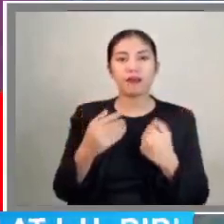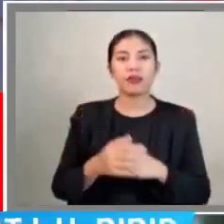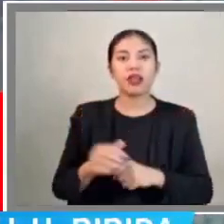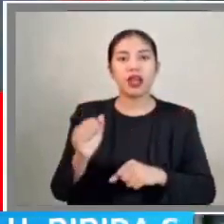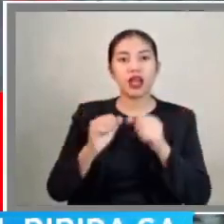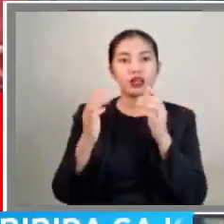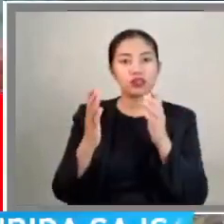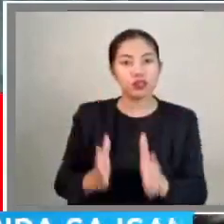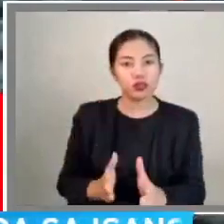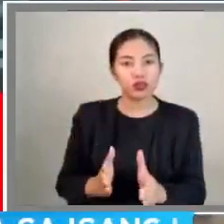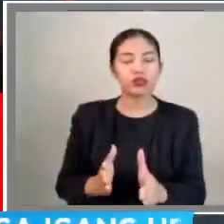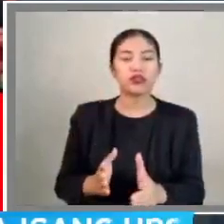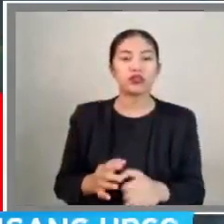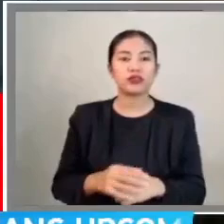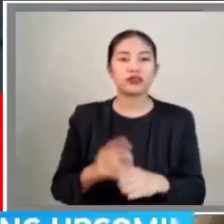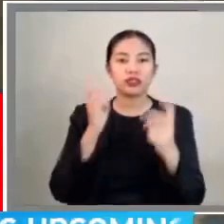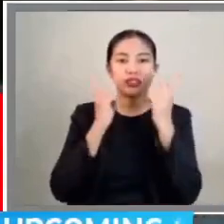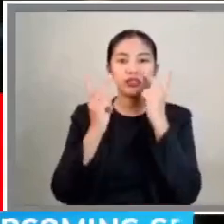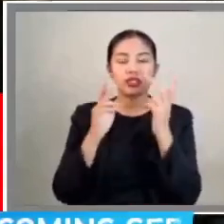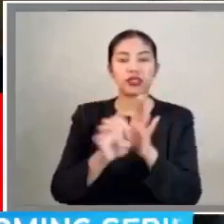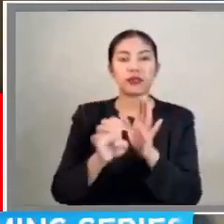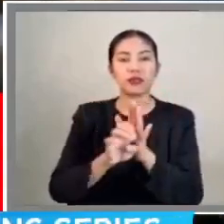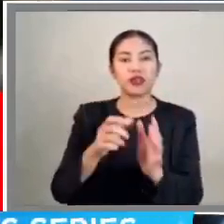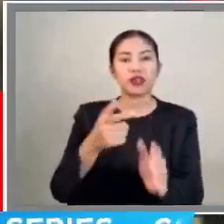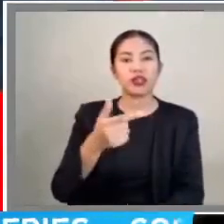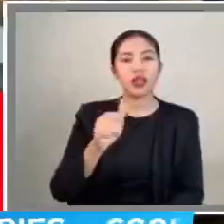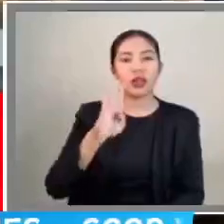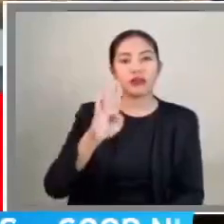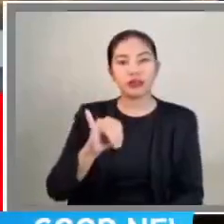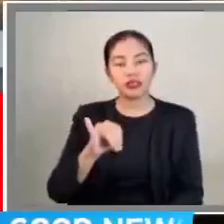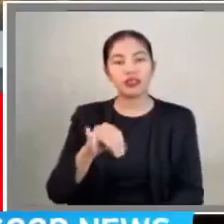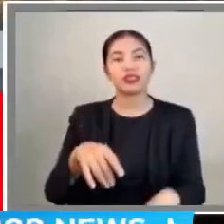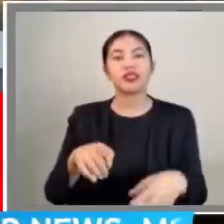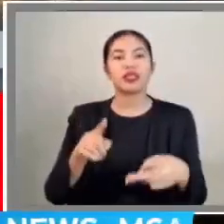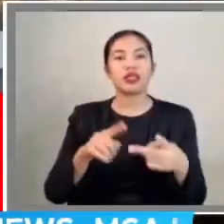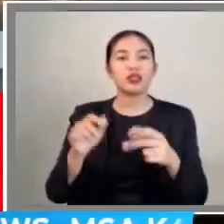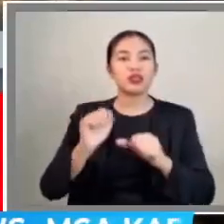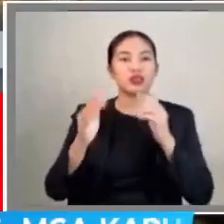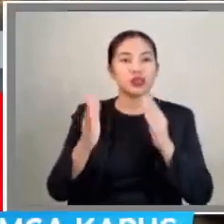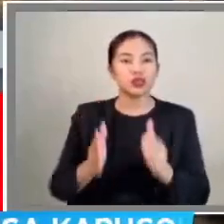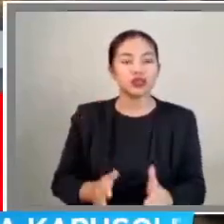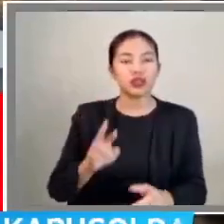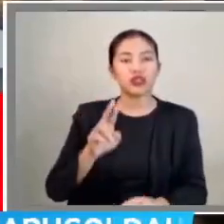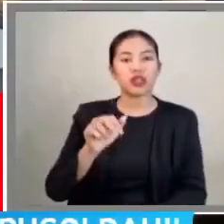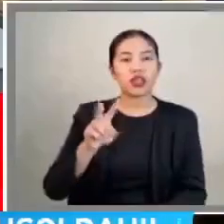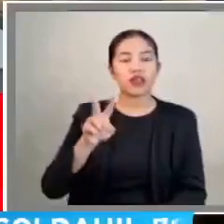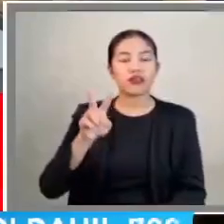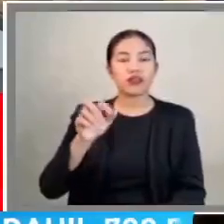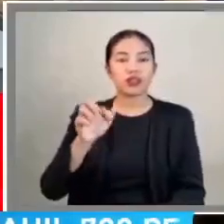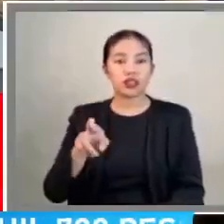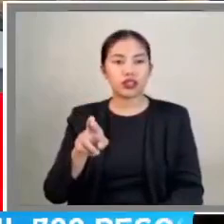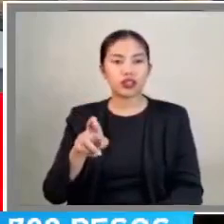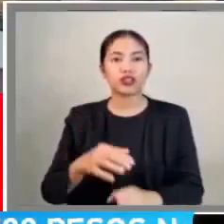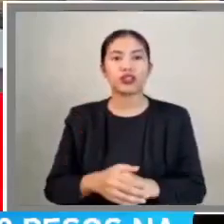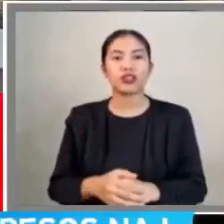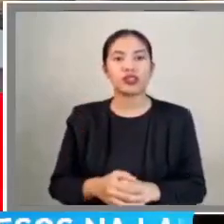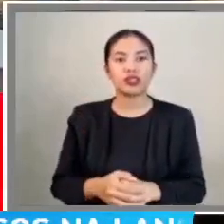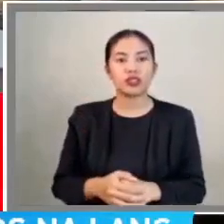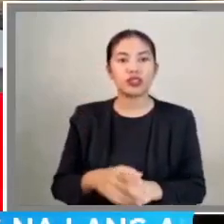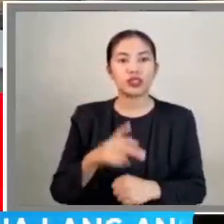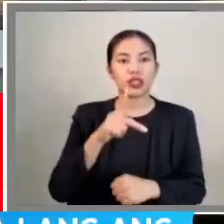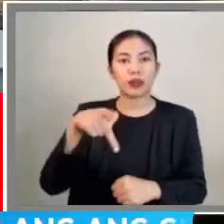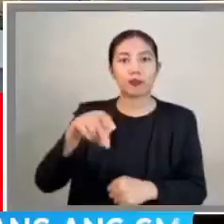ng Kapuso na si Gabby Garcia, mga aktor na sina Inigo Pascual, Raver Cruz, at K-pop all-female group G22. Sa mga pupunta